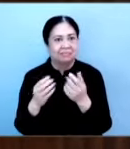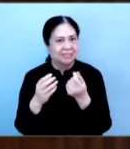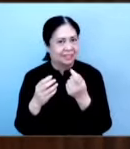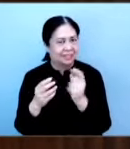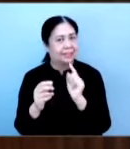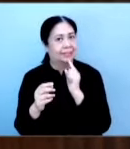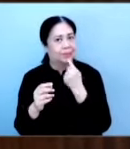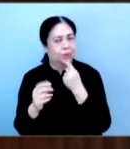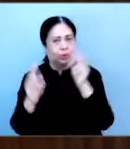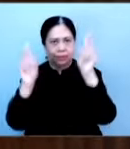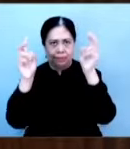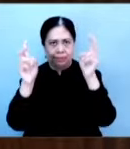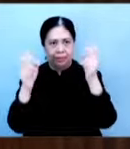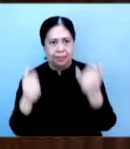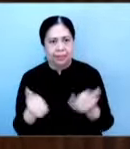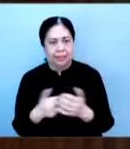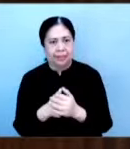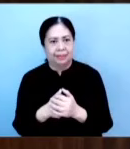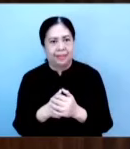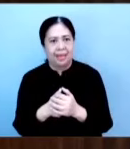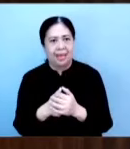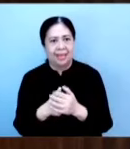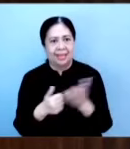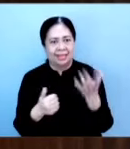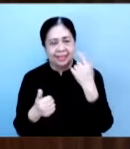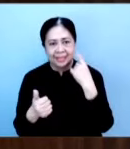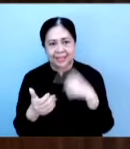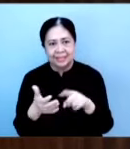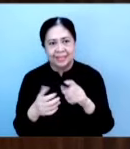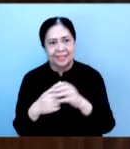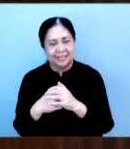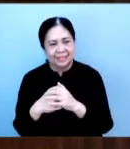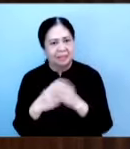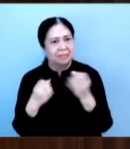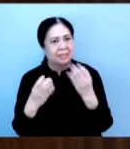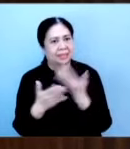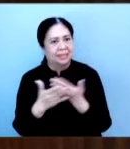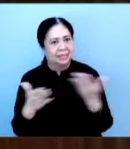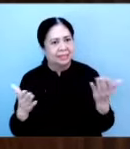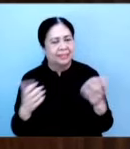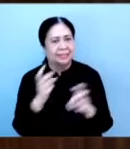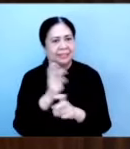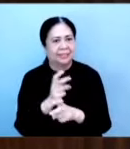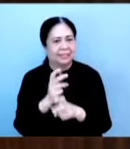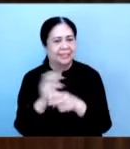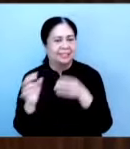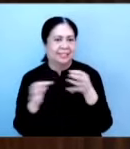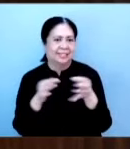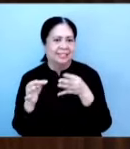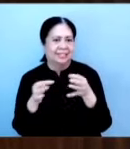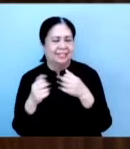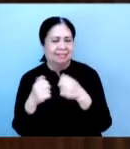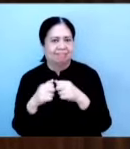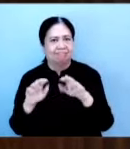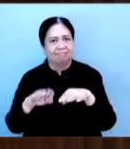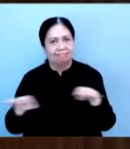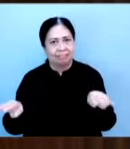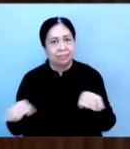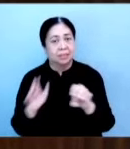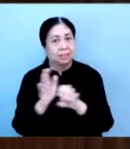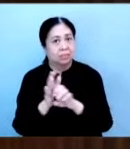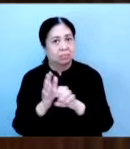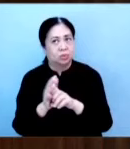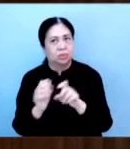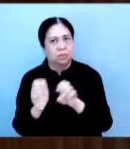yung usapan ah usapang mga bata tayo ngayon maraming bagay po ang Mahirap ipaliwanag sa ating mga kids kabilang na diyan ang